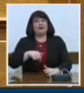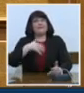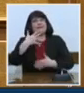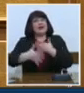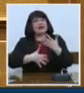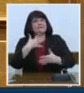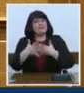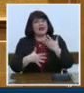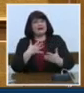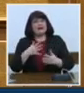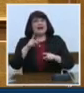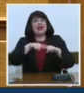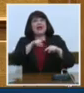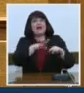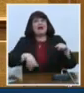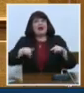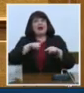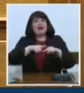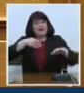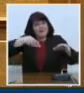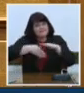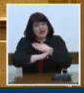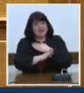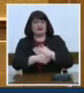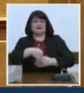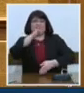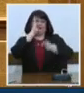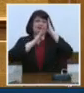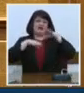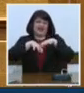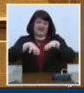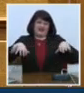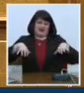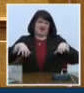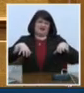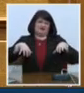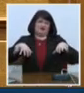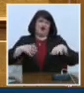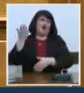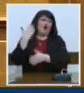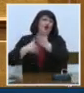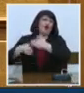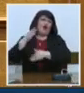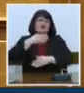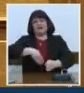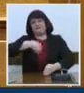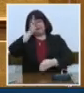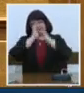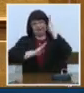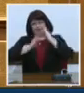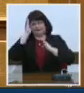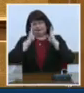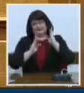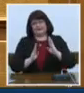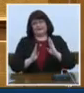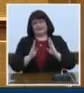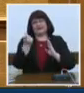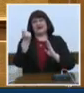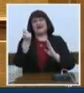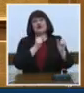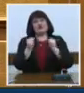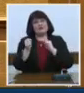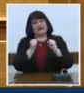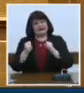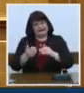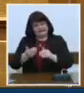η Ελλάδα την έζησε και την πλήρωσε ακριβά πριν από χρόνια, με αιχμή την οικονομική κρίση.